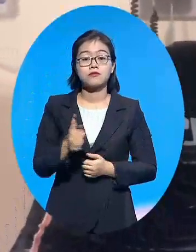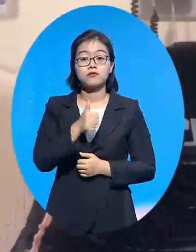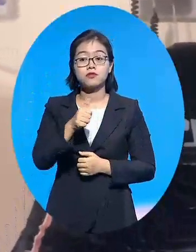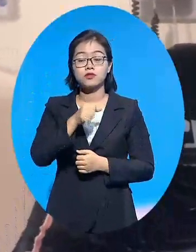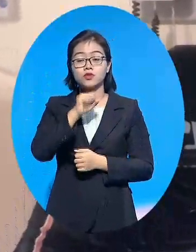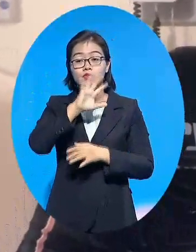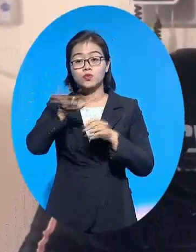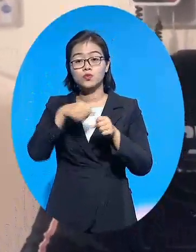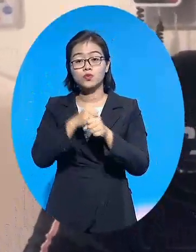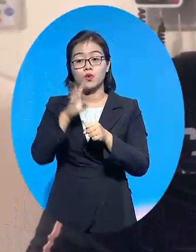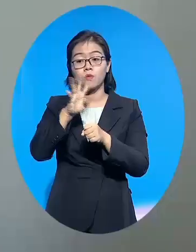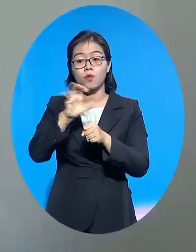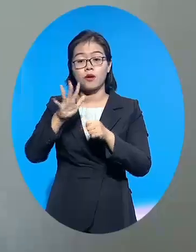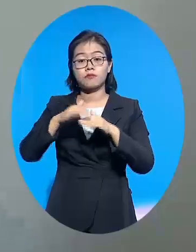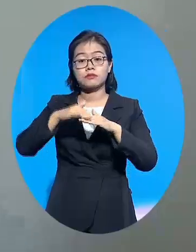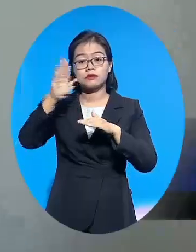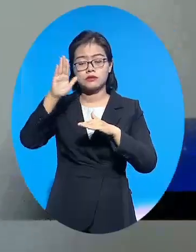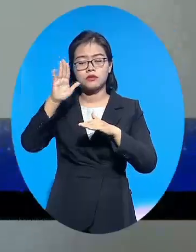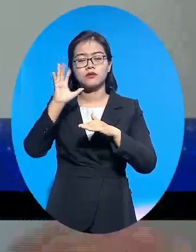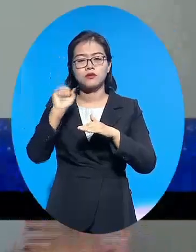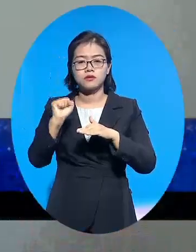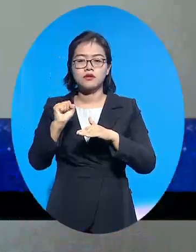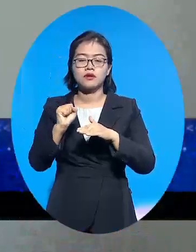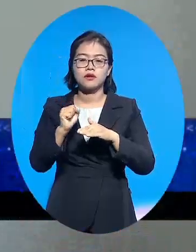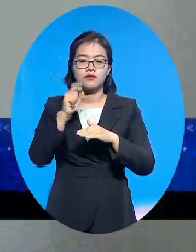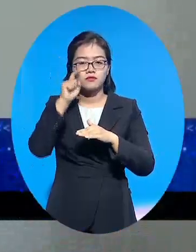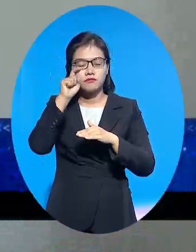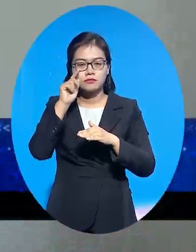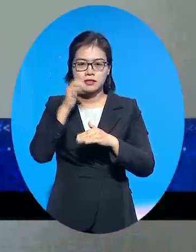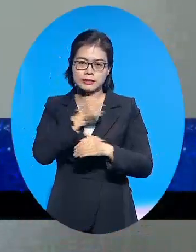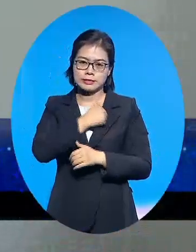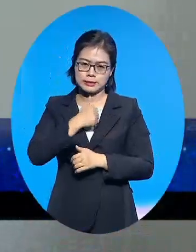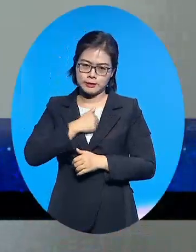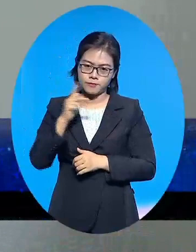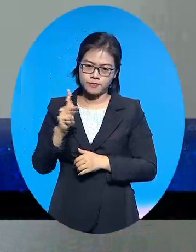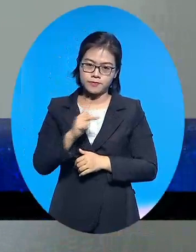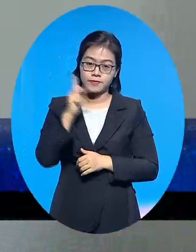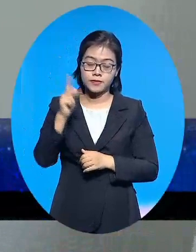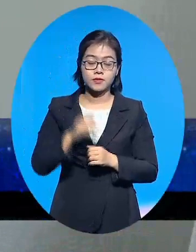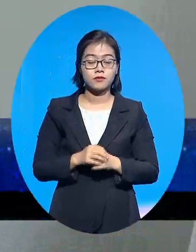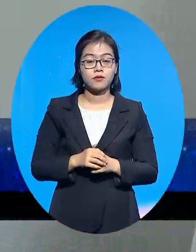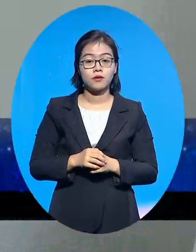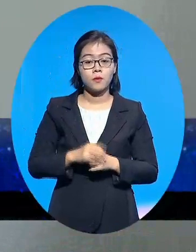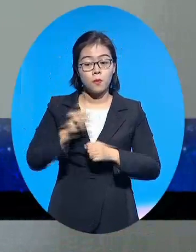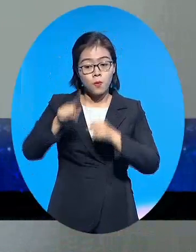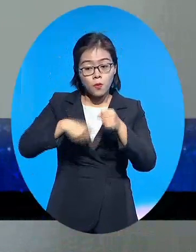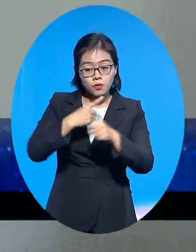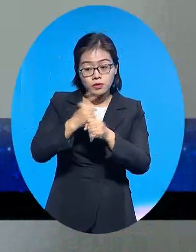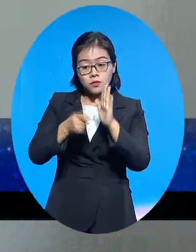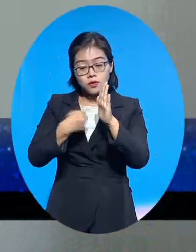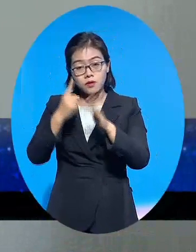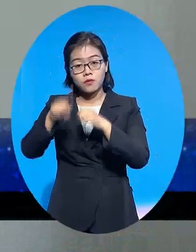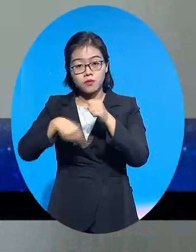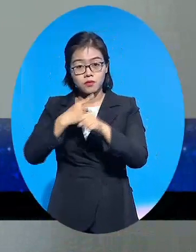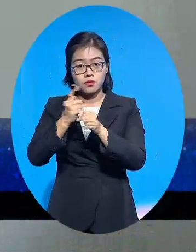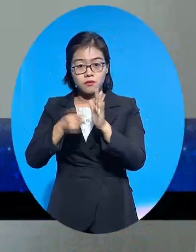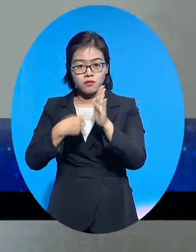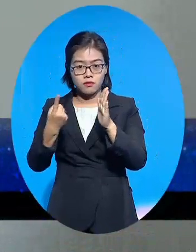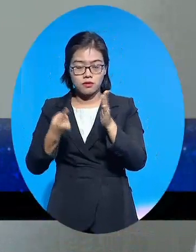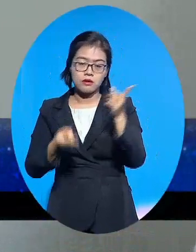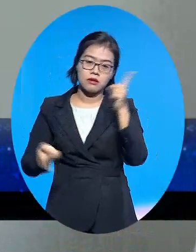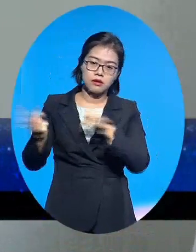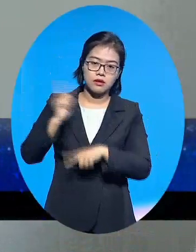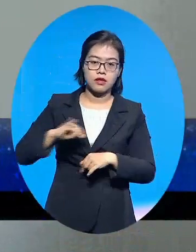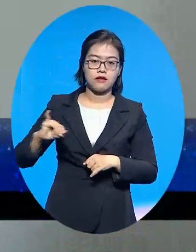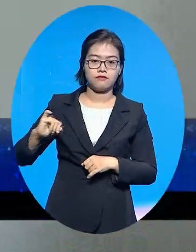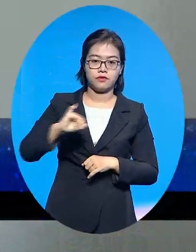cũng cần được theo dõi virus này sẽ trở lại mỗi năm thường giàu cuối thu hoặc mùa đông nên thời điểm này khá là sớm chi